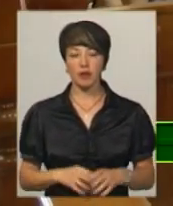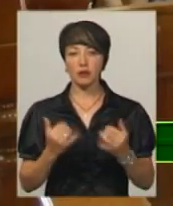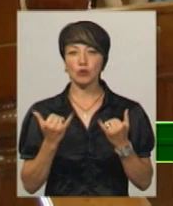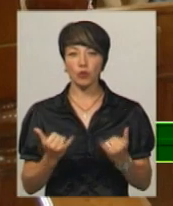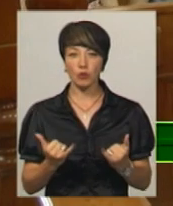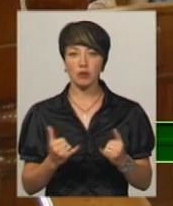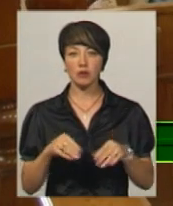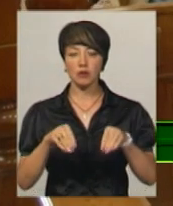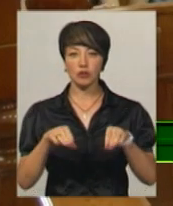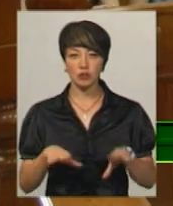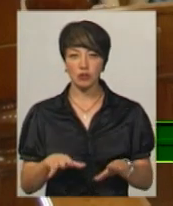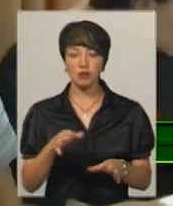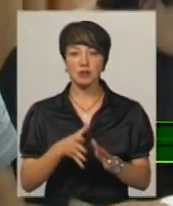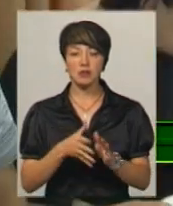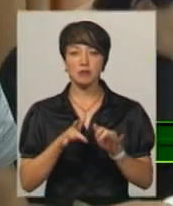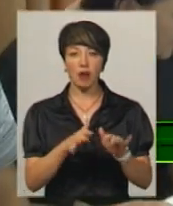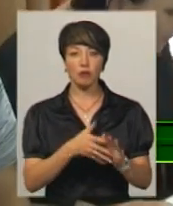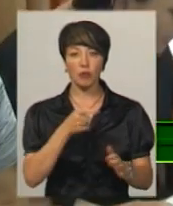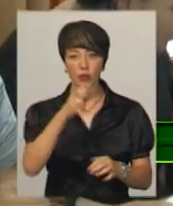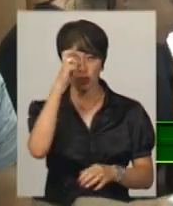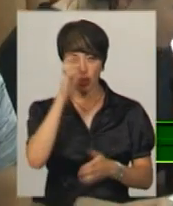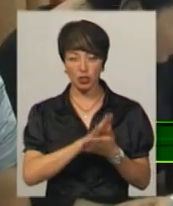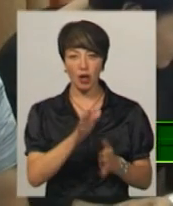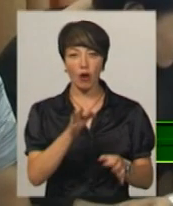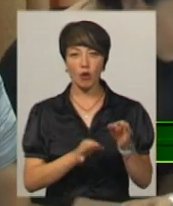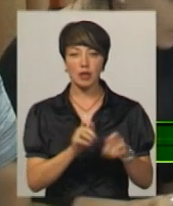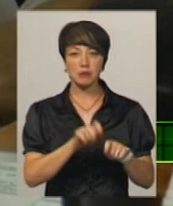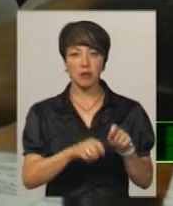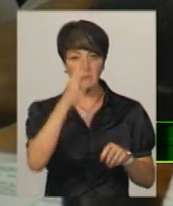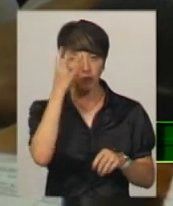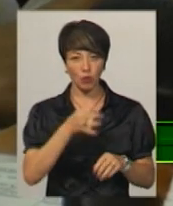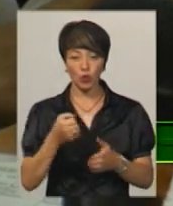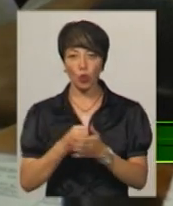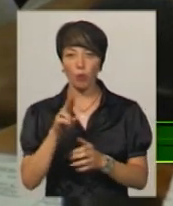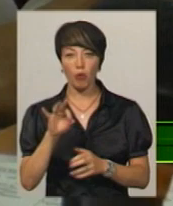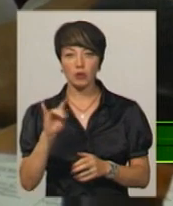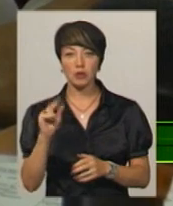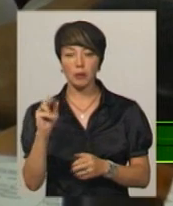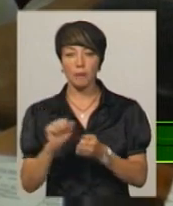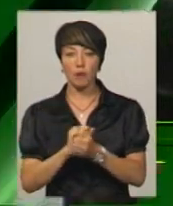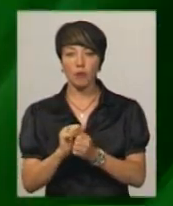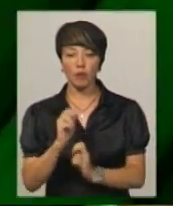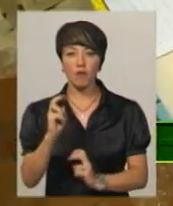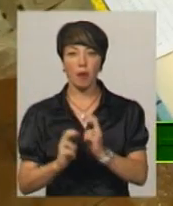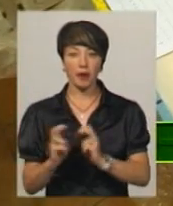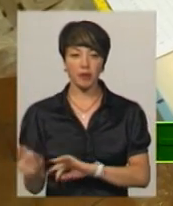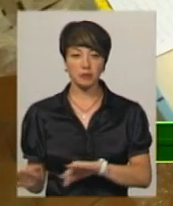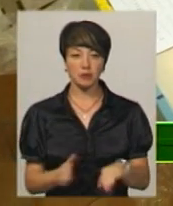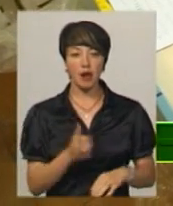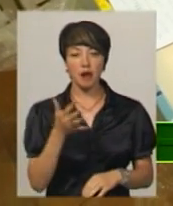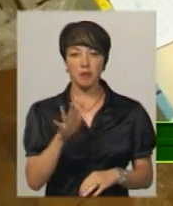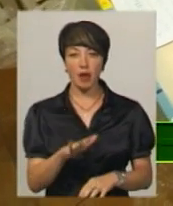Сьогодні винесли вирок у справі за позовом Держекоінспекції Хмельницької області до Понінківської картонно-паперової фабрики.